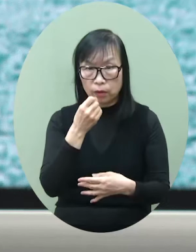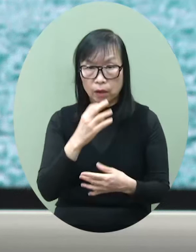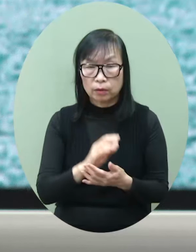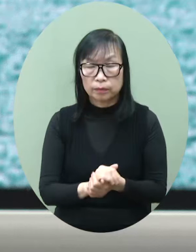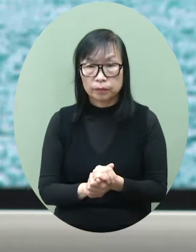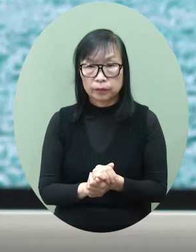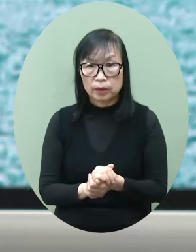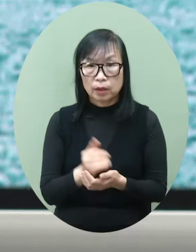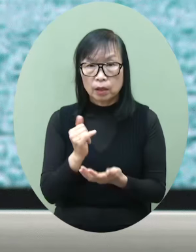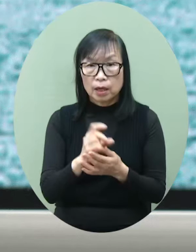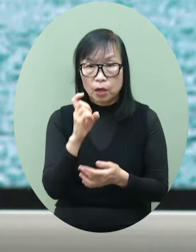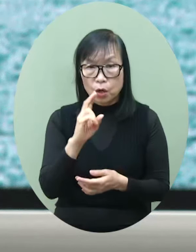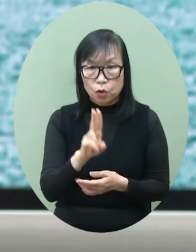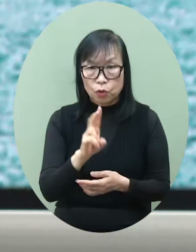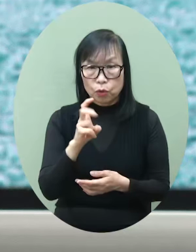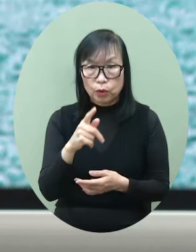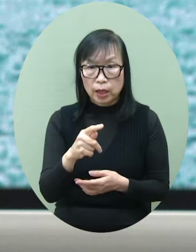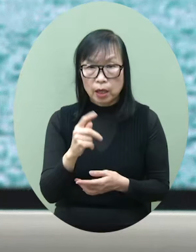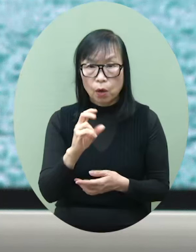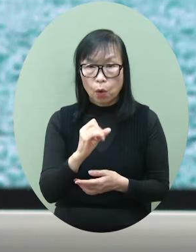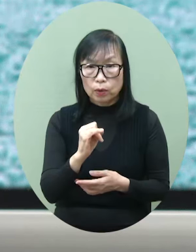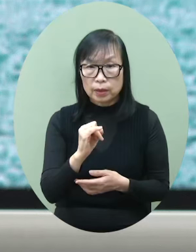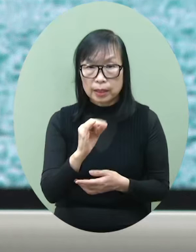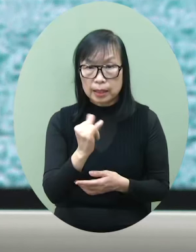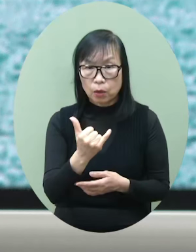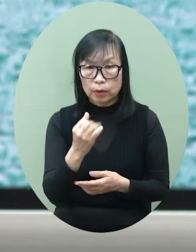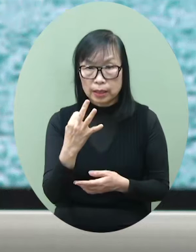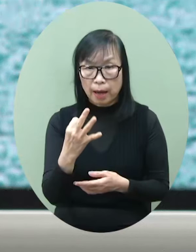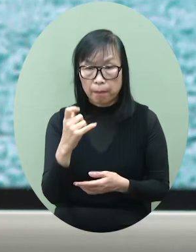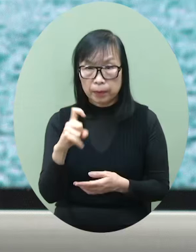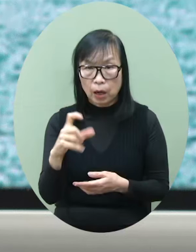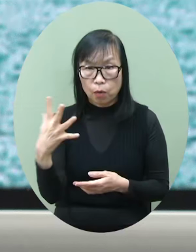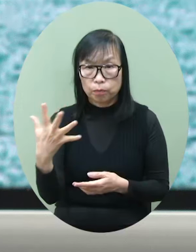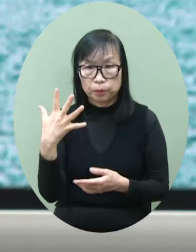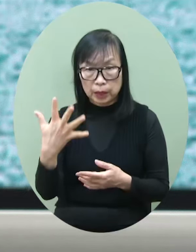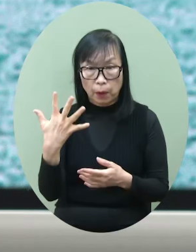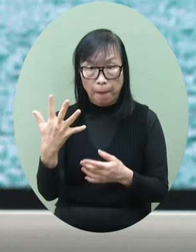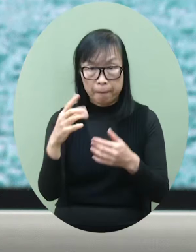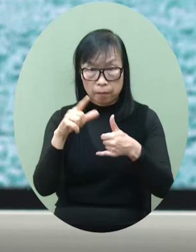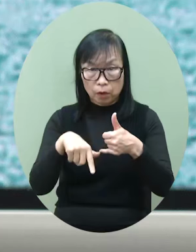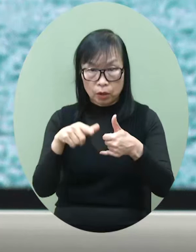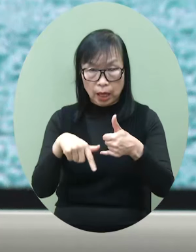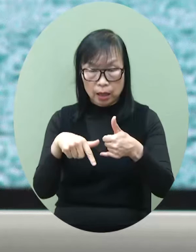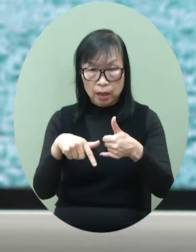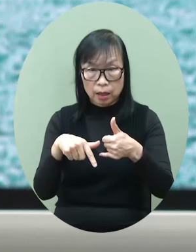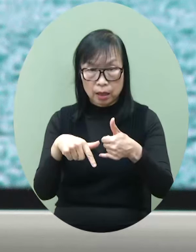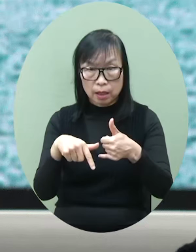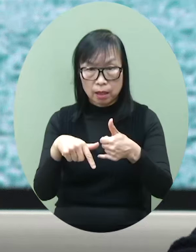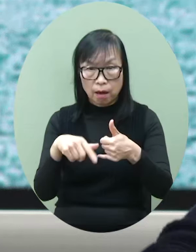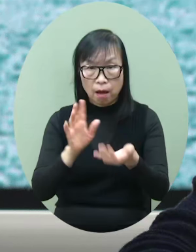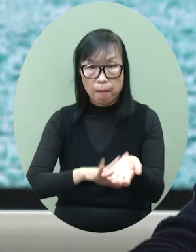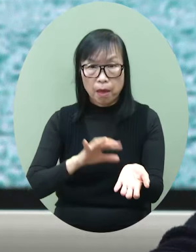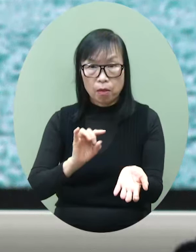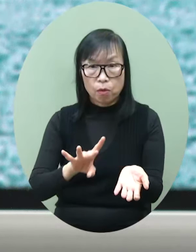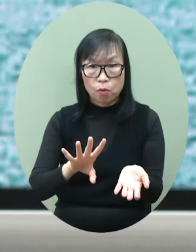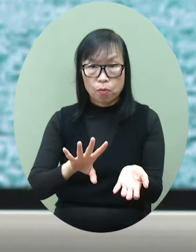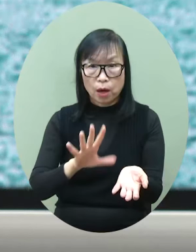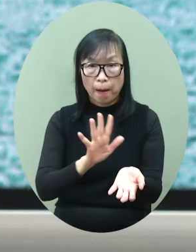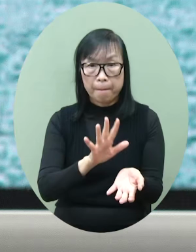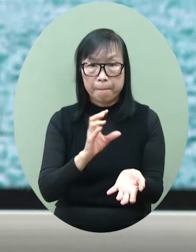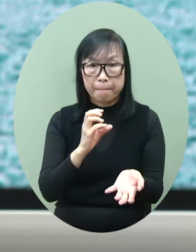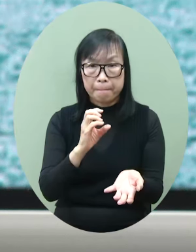他們都是坐UK6395的這五位人士裏面有兩位病毒株是大